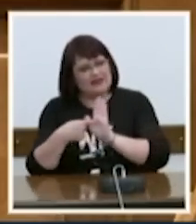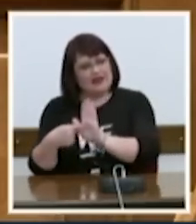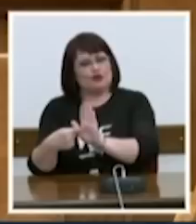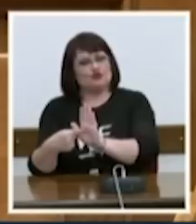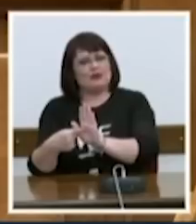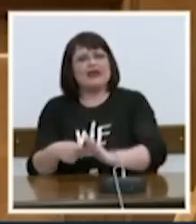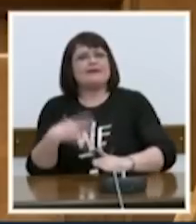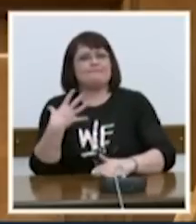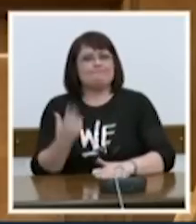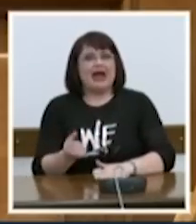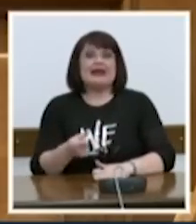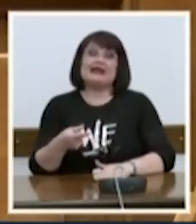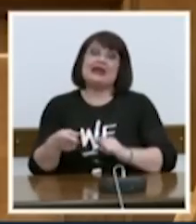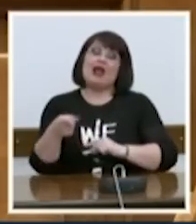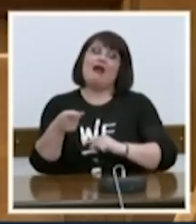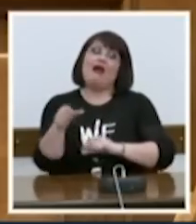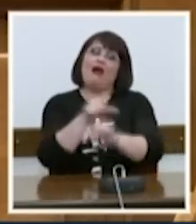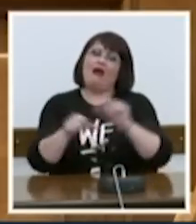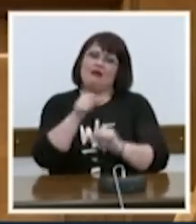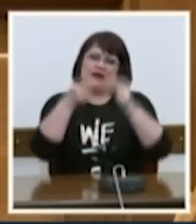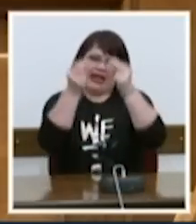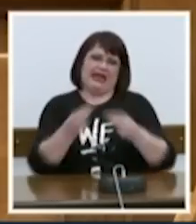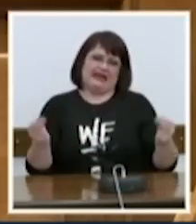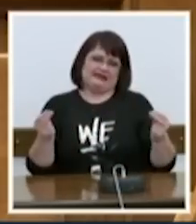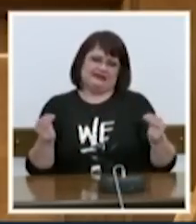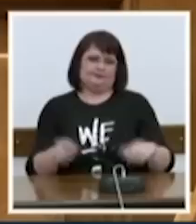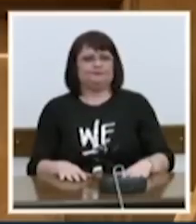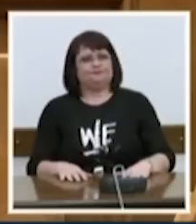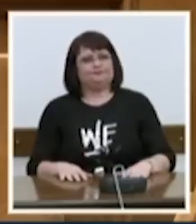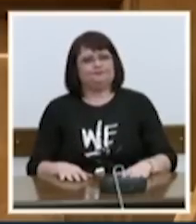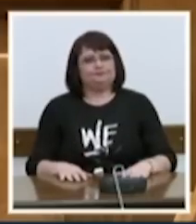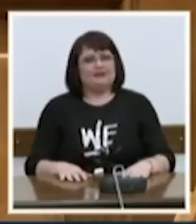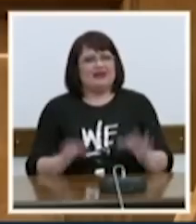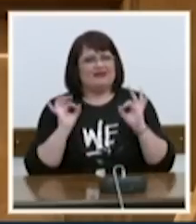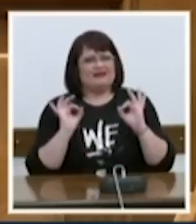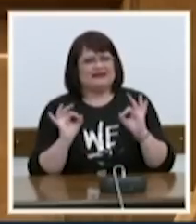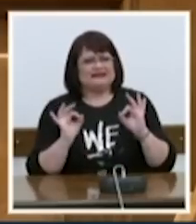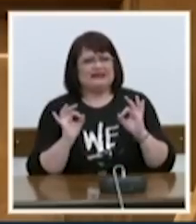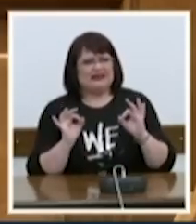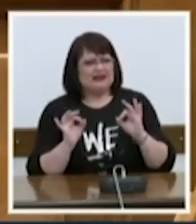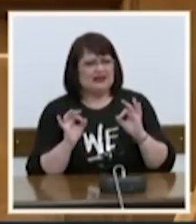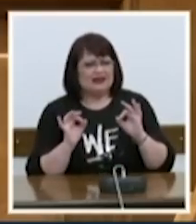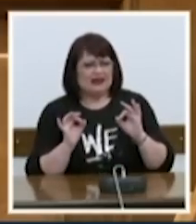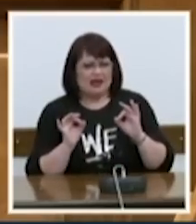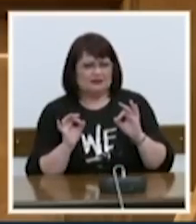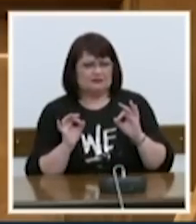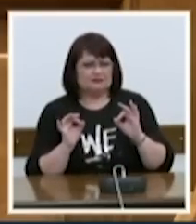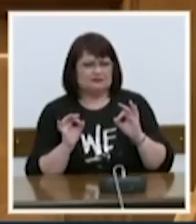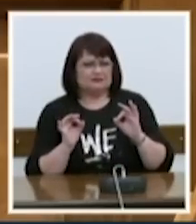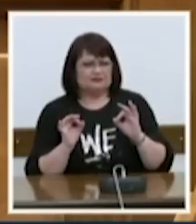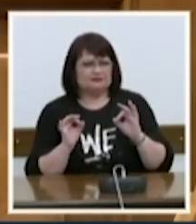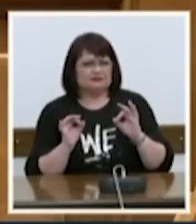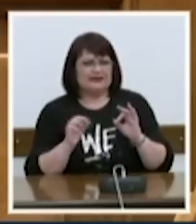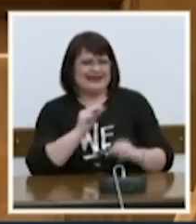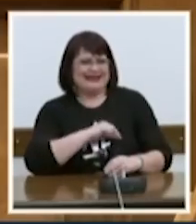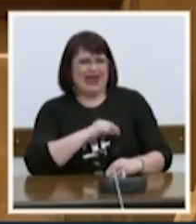υπάρχει εναλλακτική για το λαό. Και αυτή φυσικά δεν βρίσκεται στο δρόμο που υπηρετεί τα κέρδη των